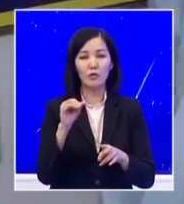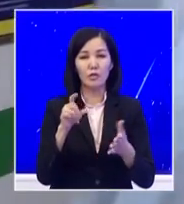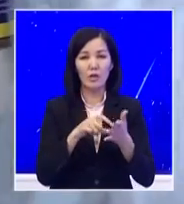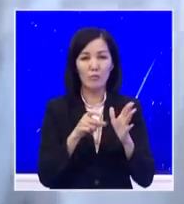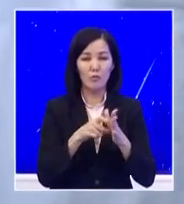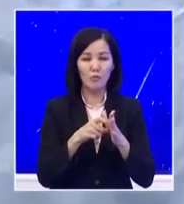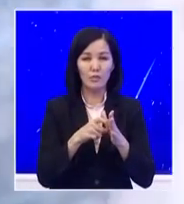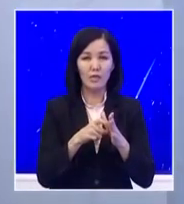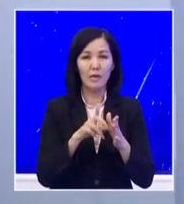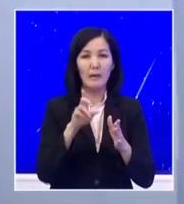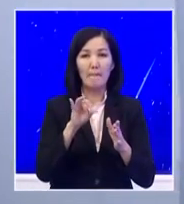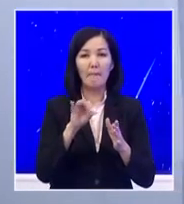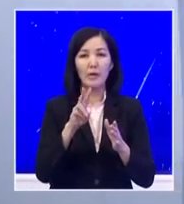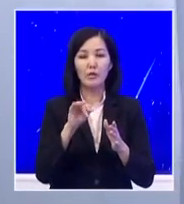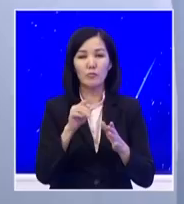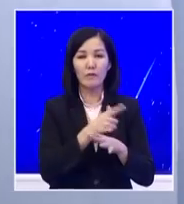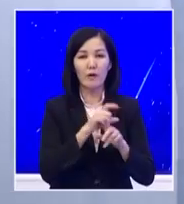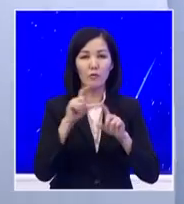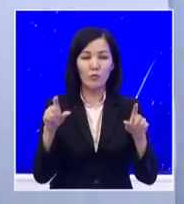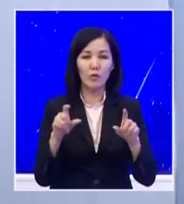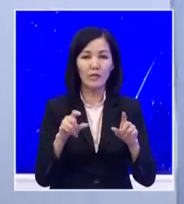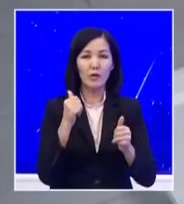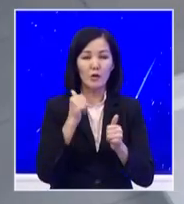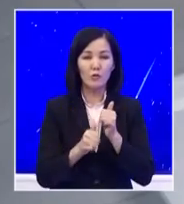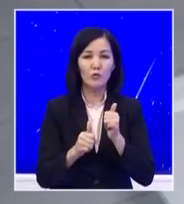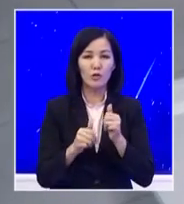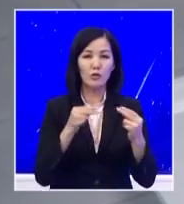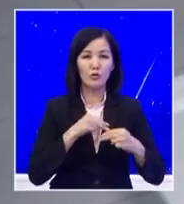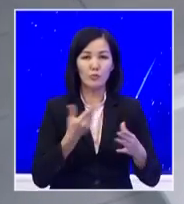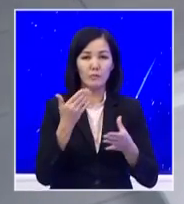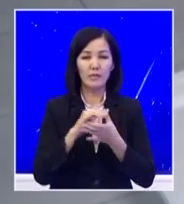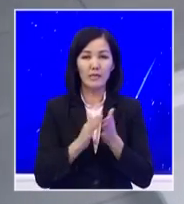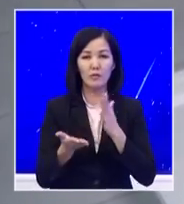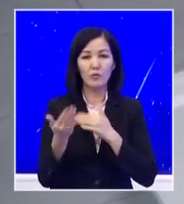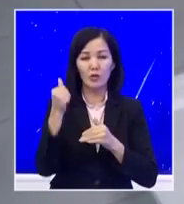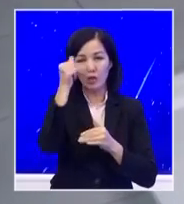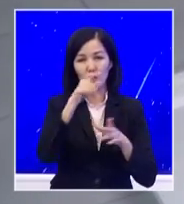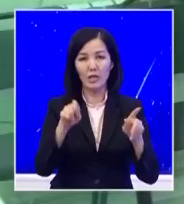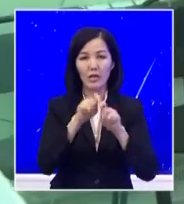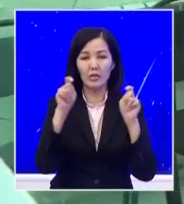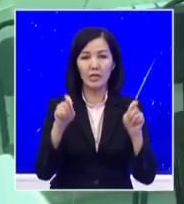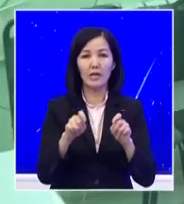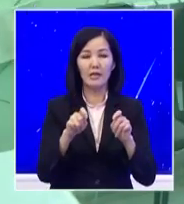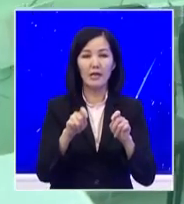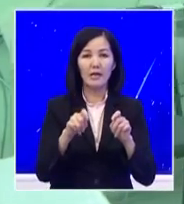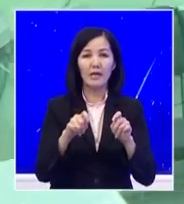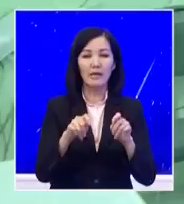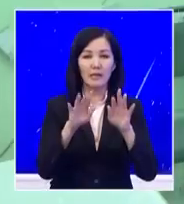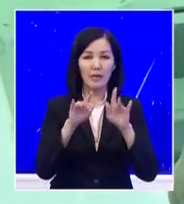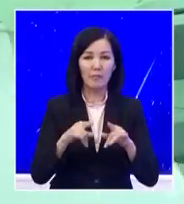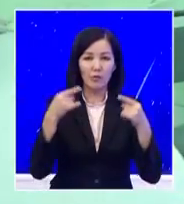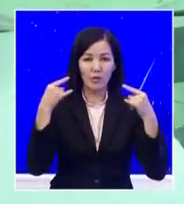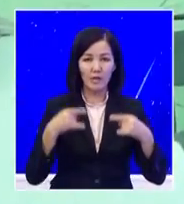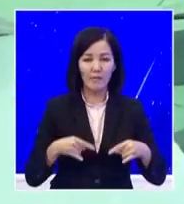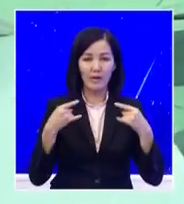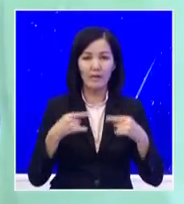бөлімшелерде. Батыржан Байжұманов ауруханадағы күнделікті жұмыс барысын көрді. Өткен жылы ашылған компьютерлік томография орталығының